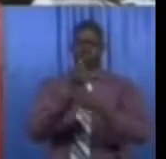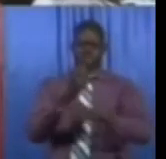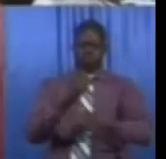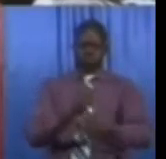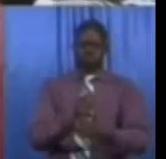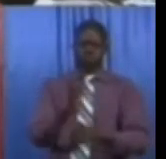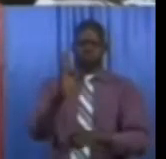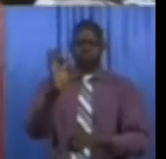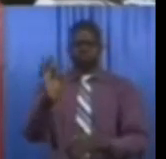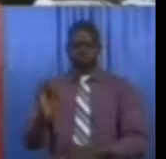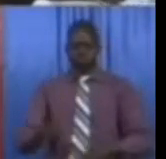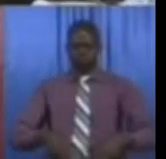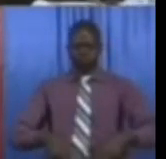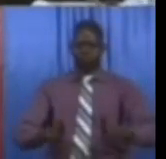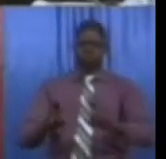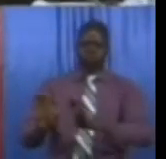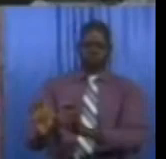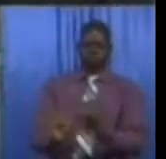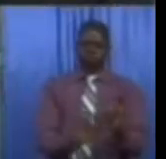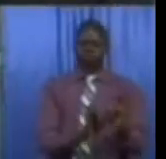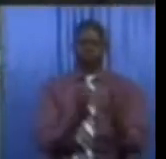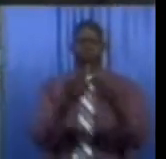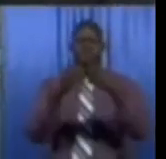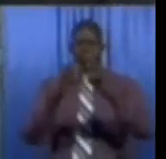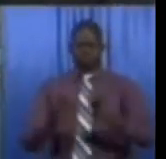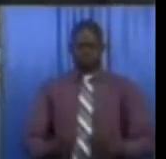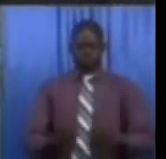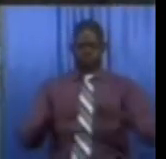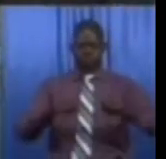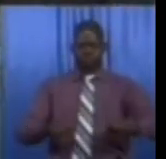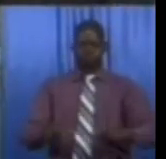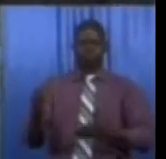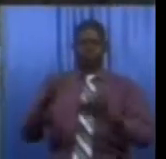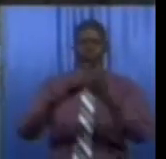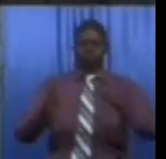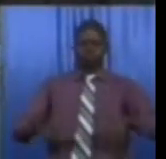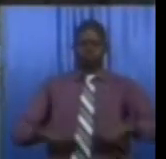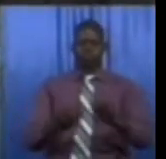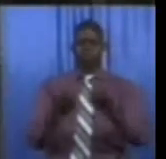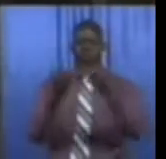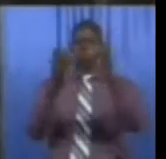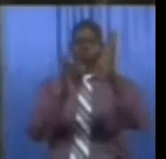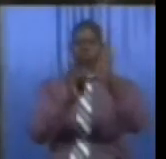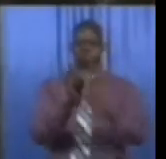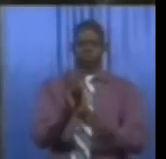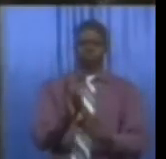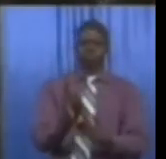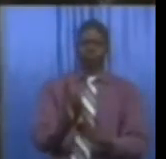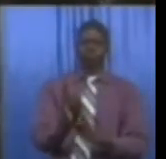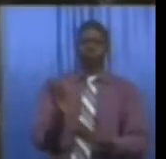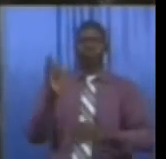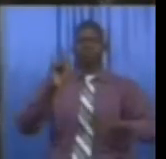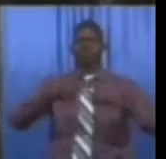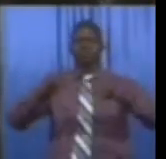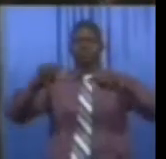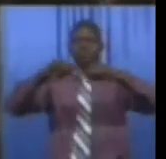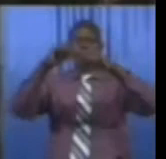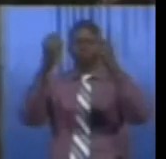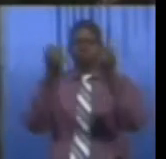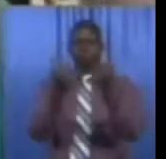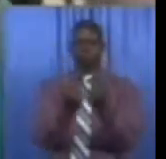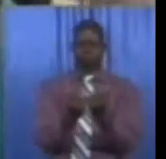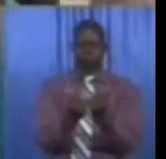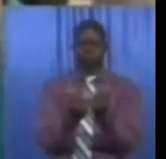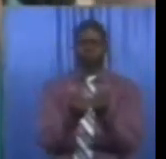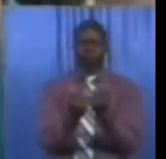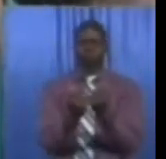Faso, du chemin a été parcouru, mais des efforts restent encore à fournir dans bien de domaines. Jipaygo is going to continue to support